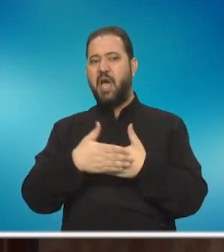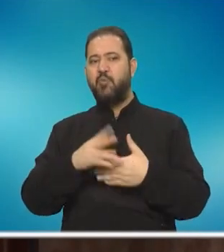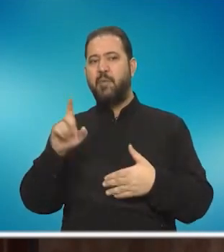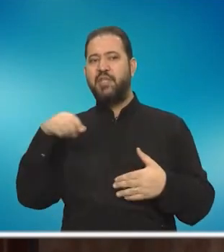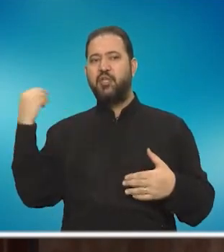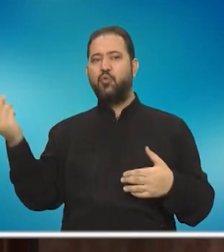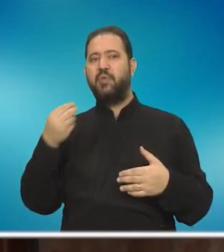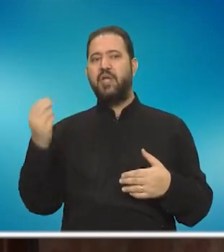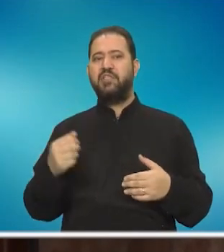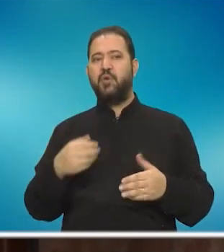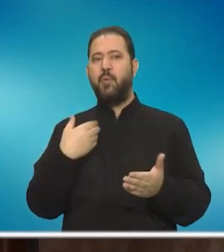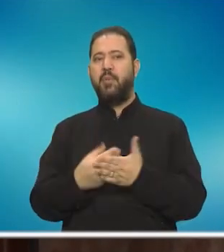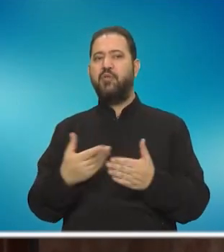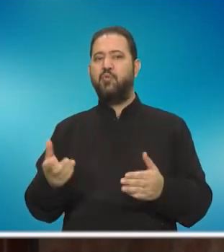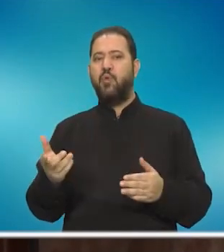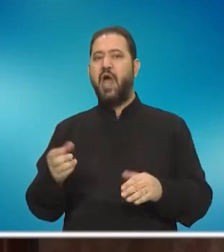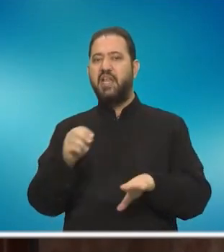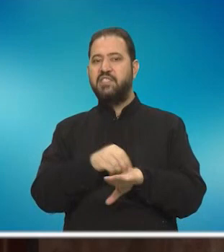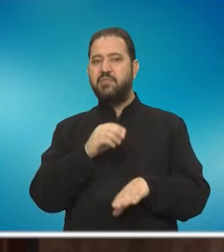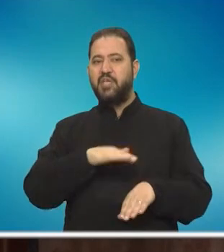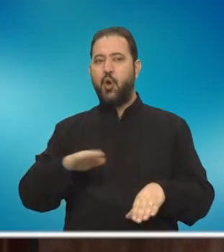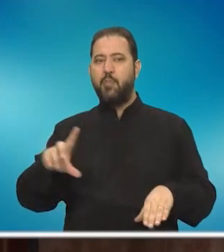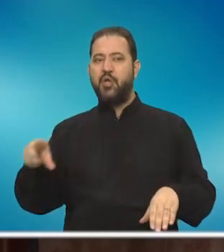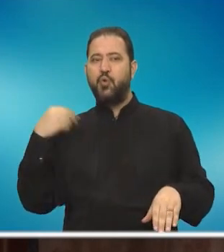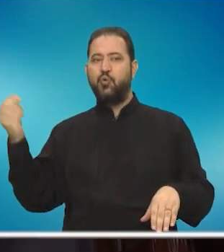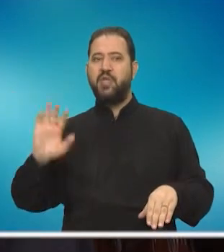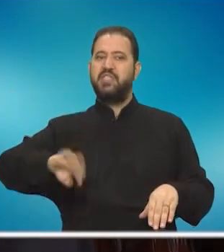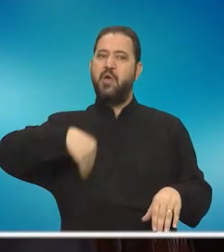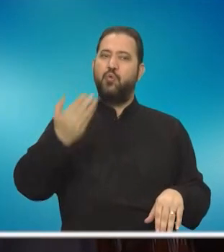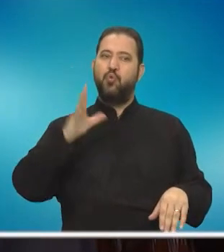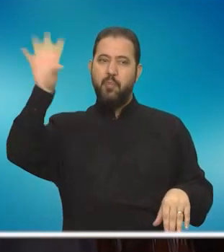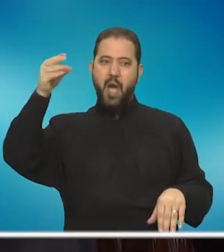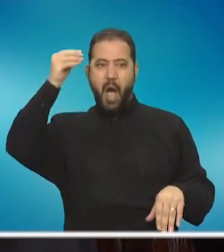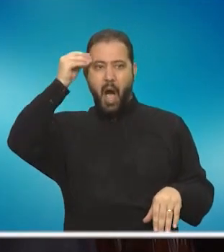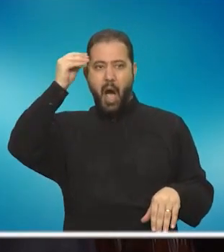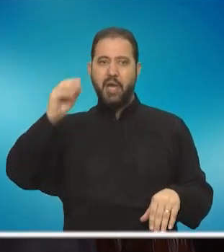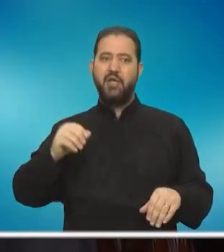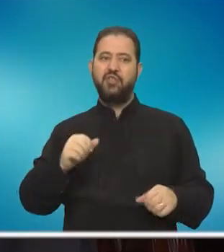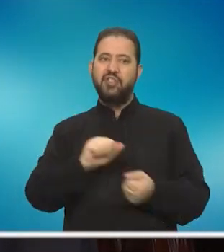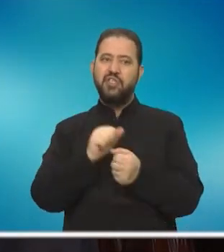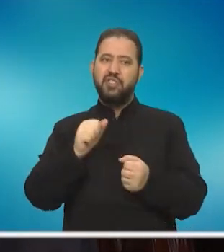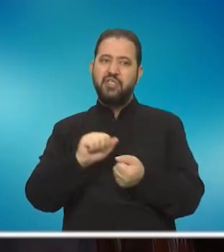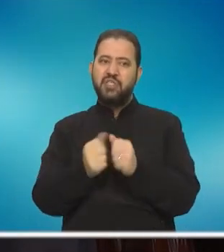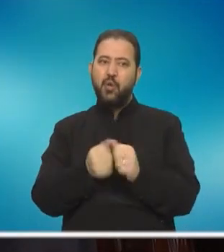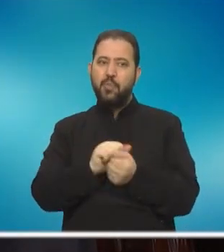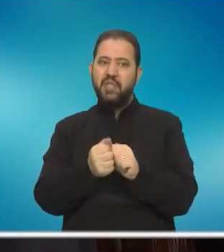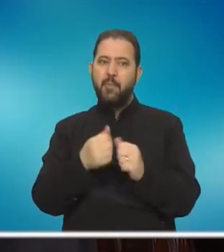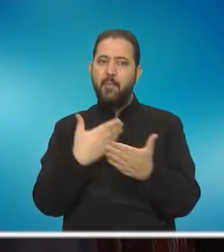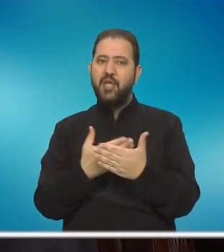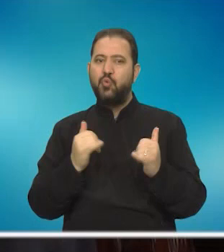aproape de Dumnezeu, pentru a ne simți fii ai lui Dumnezeu după har și să ne străduim pentru